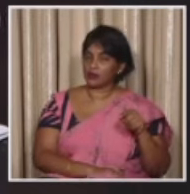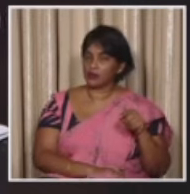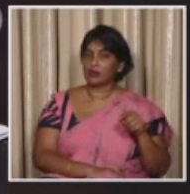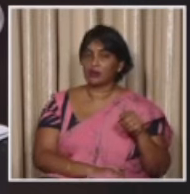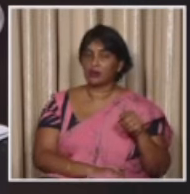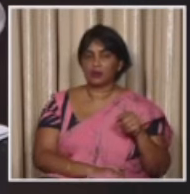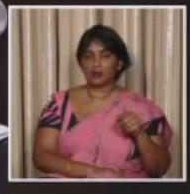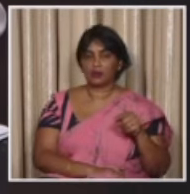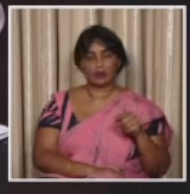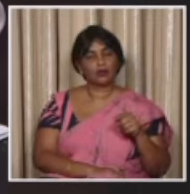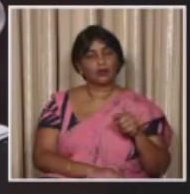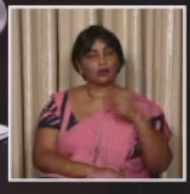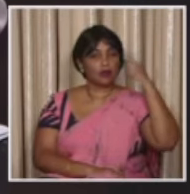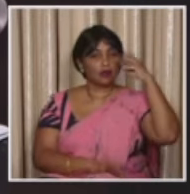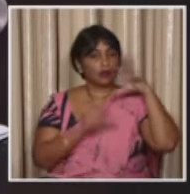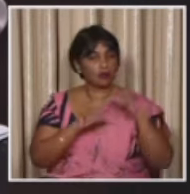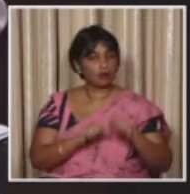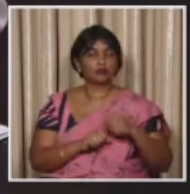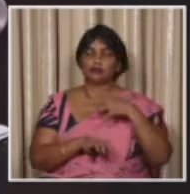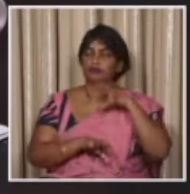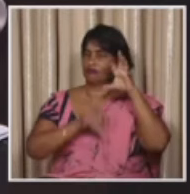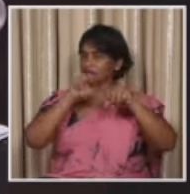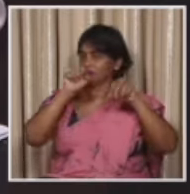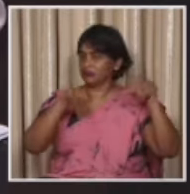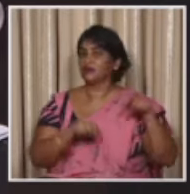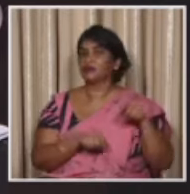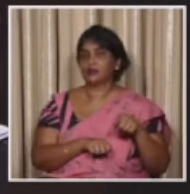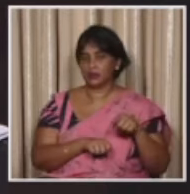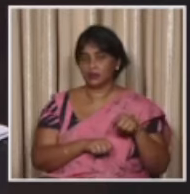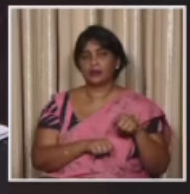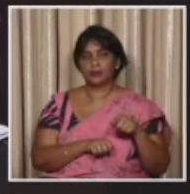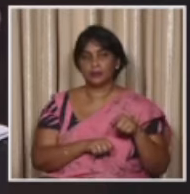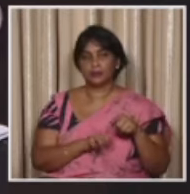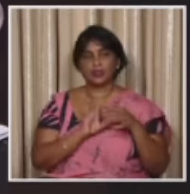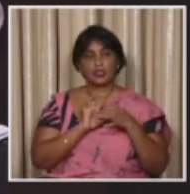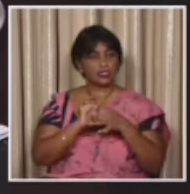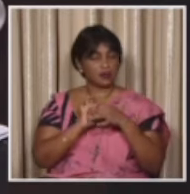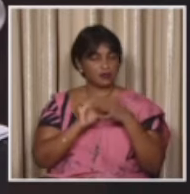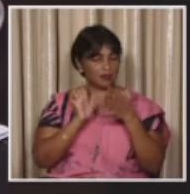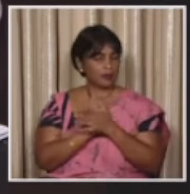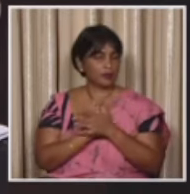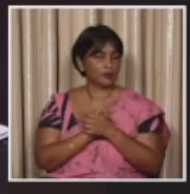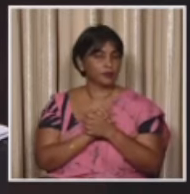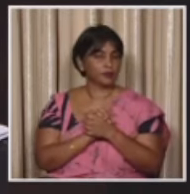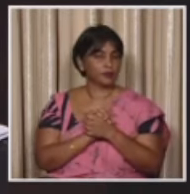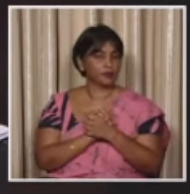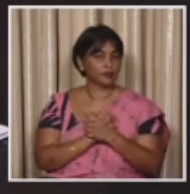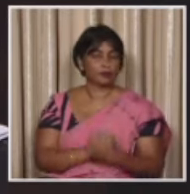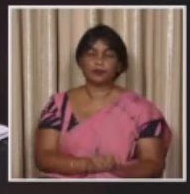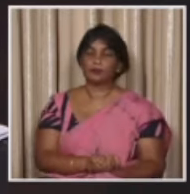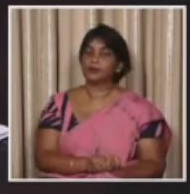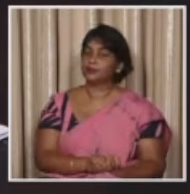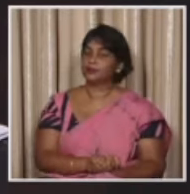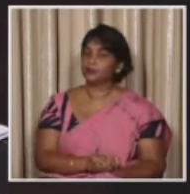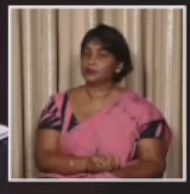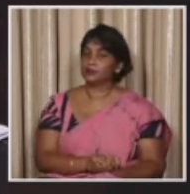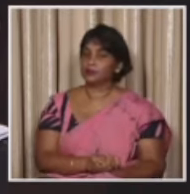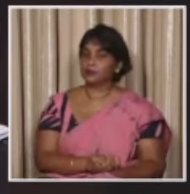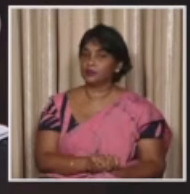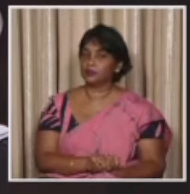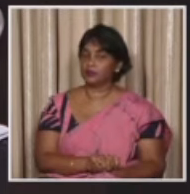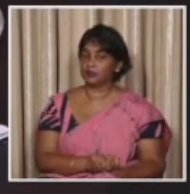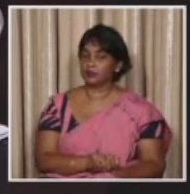පවර් ප්ලාන්ට්ස් අයිති, රිසර්වොයර්ස් අයිති, ග්‍රිඩ් සබ්ස්ටේෂන්ස් අයිති, ඩිස්ට්‍රිබියුෂන් ලයින්ස් අයිති,